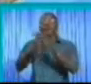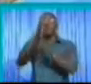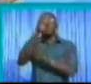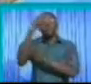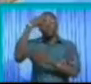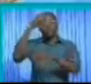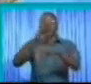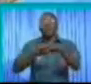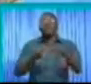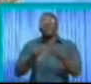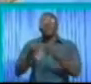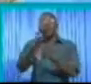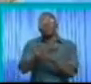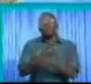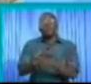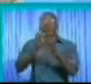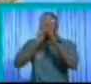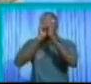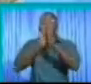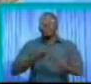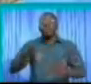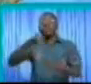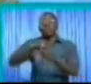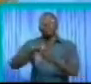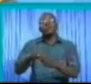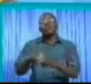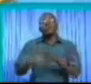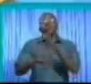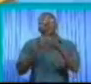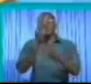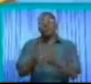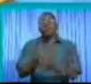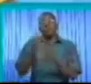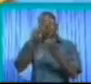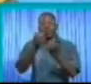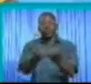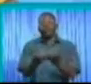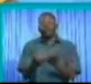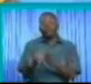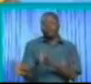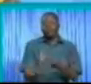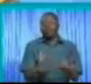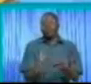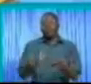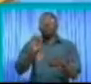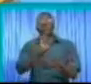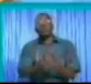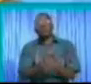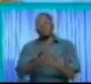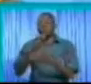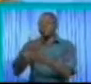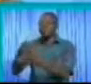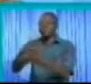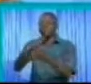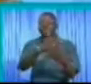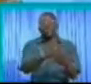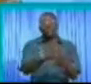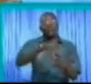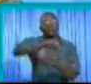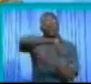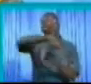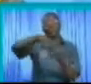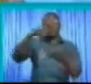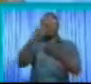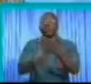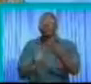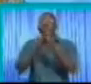le maintien de la paix dans le monde. Les fidèles catholiques du diocèse ont voulu faire de cette messe un moment de partage autour des valeurs de paix